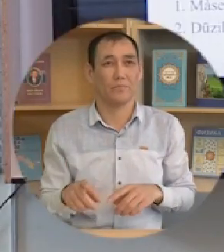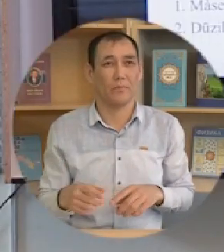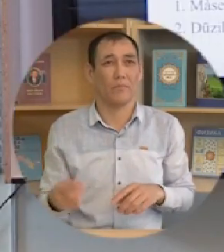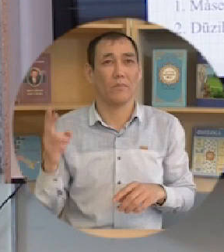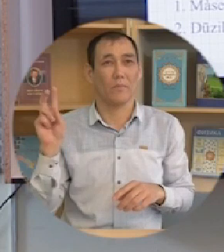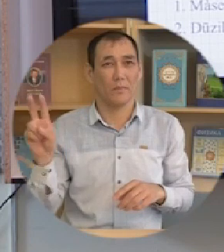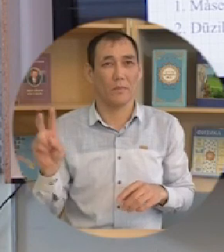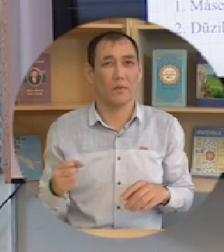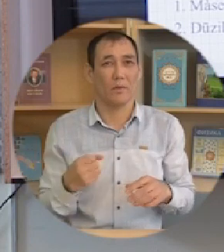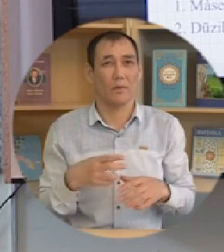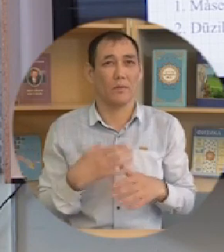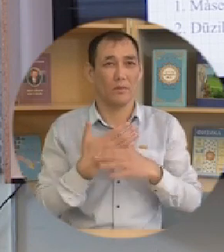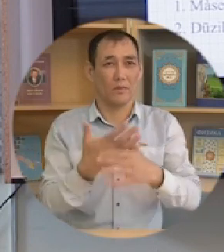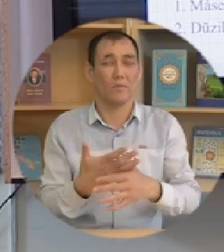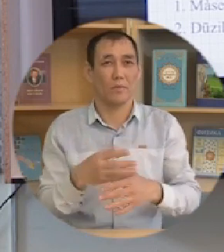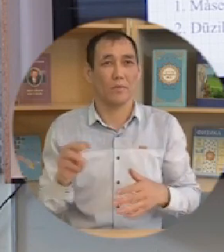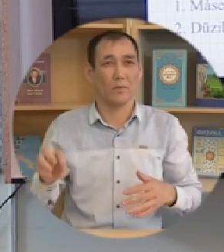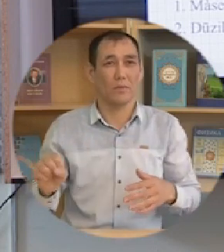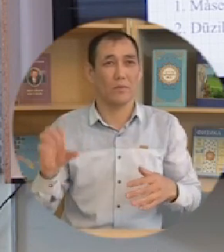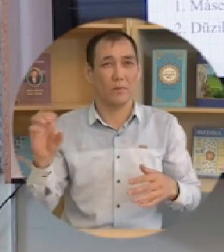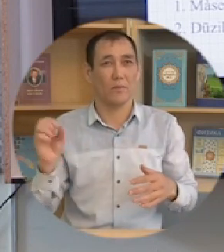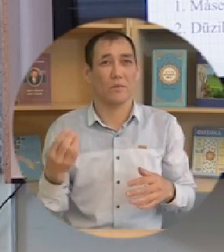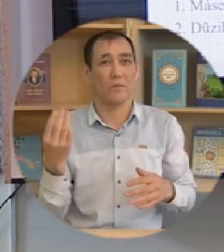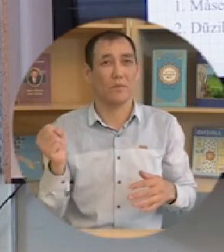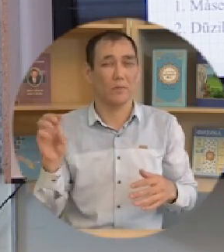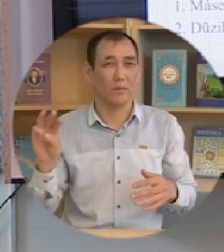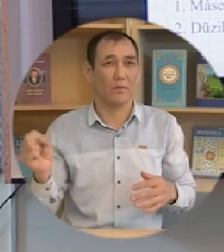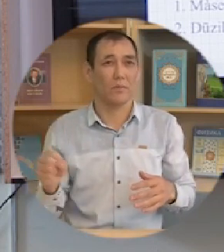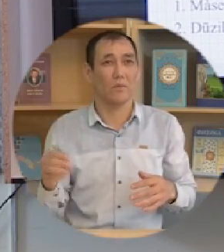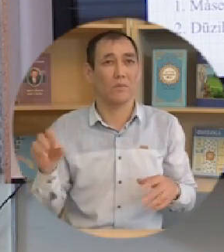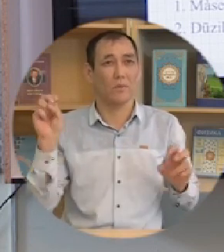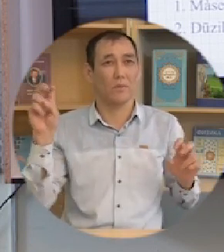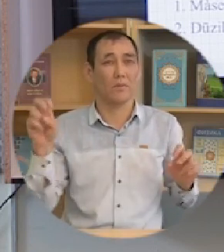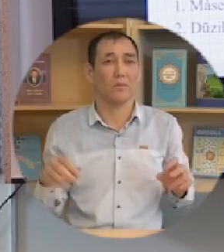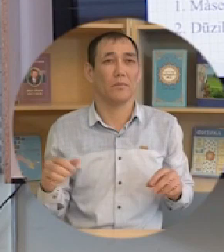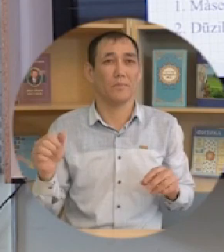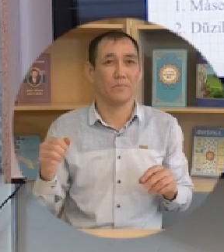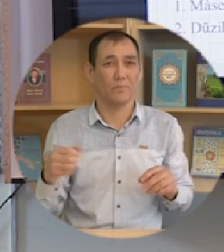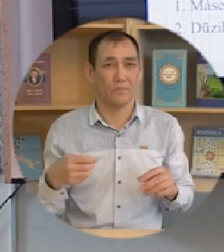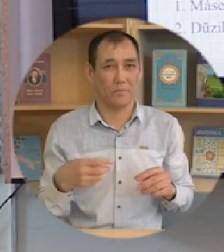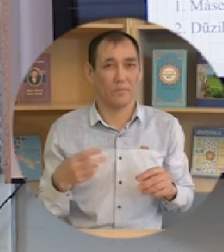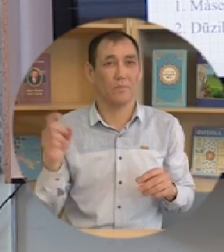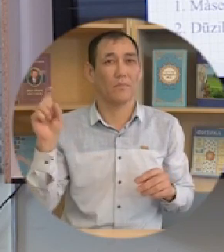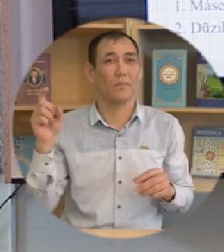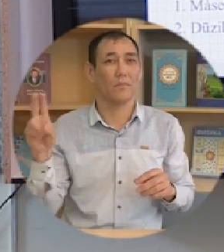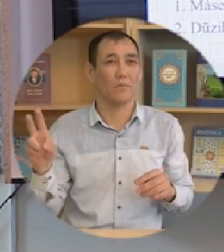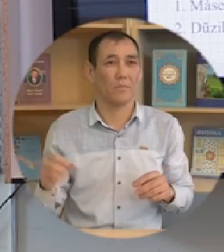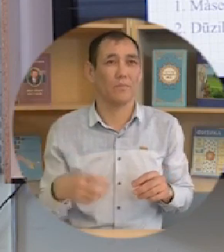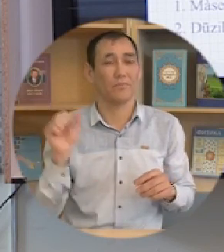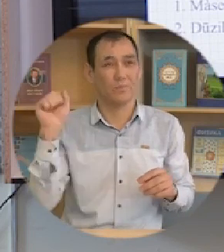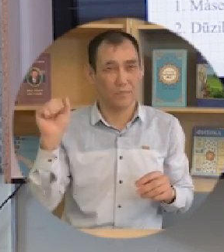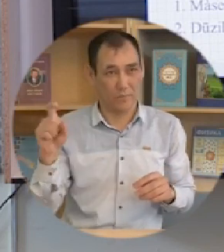теңдемелер жәрдемінде мәселелер шешу темасында біздерге квадрат теңдемелерден болған